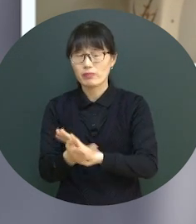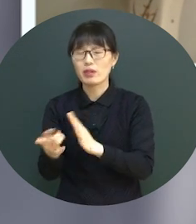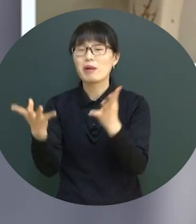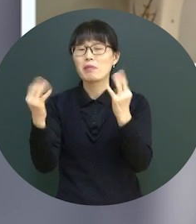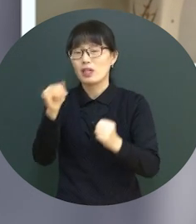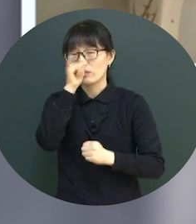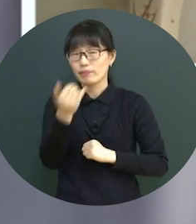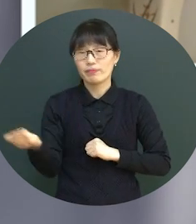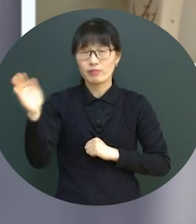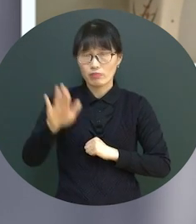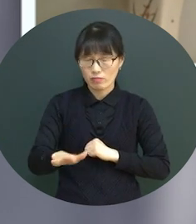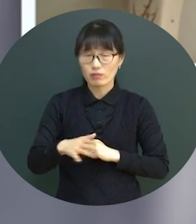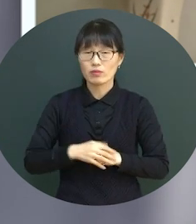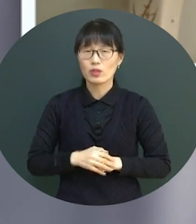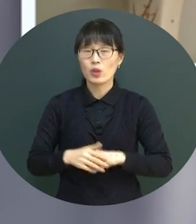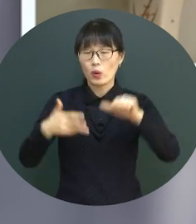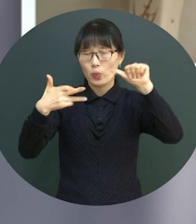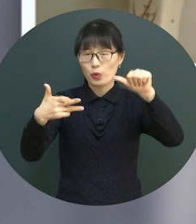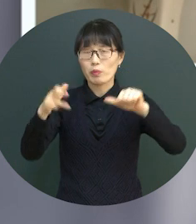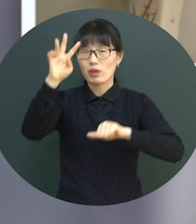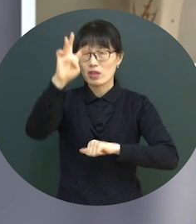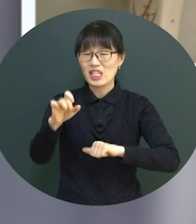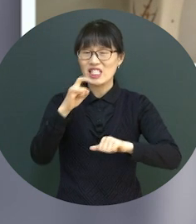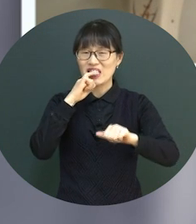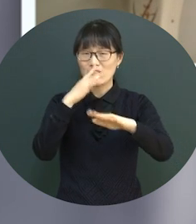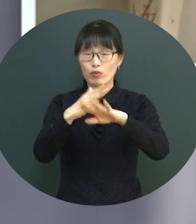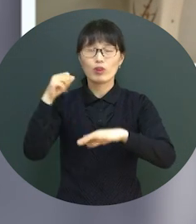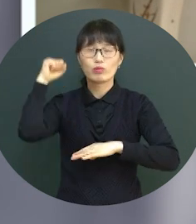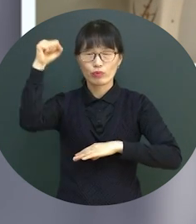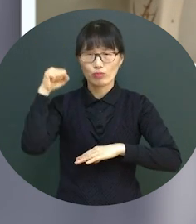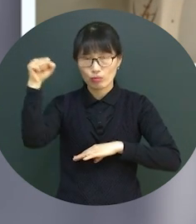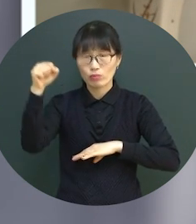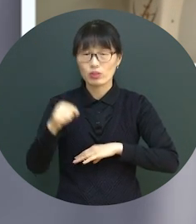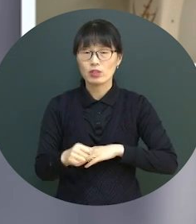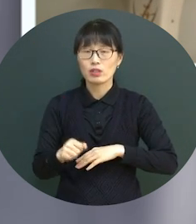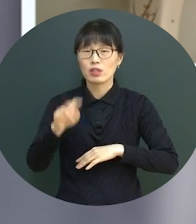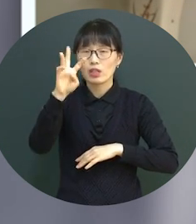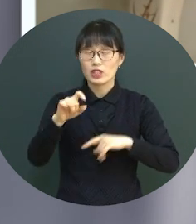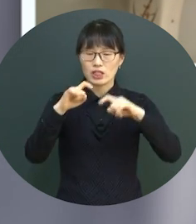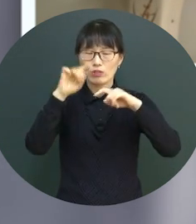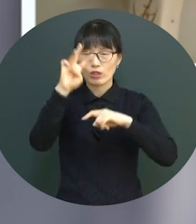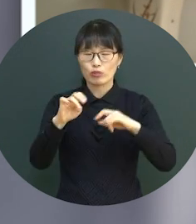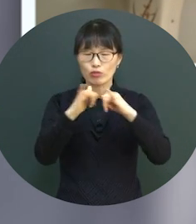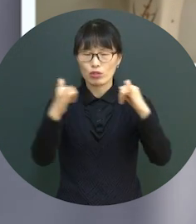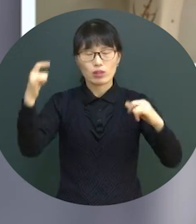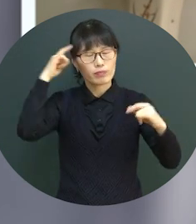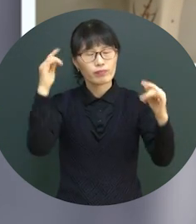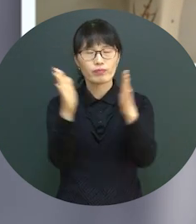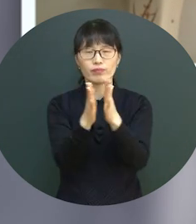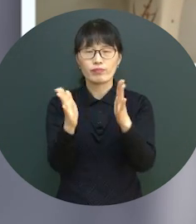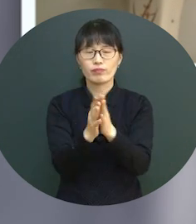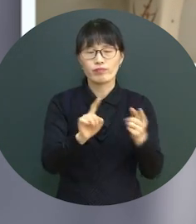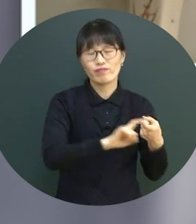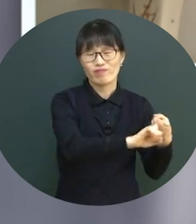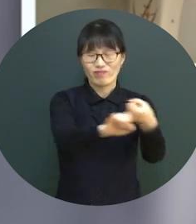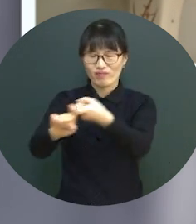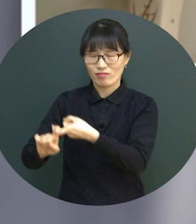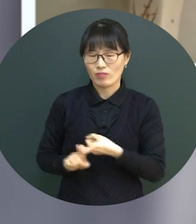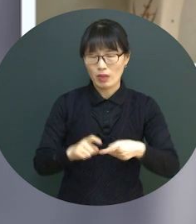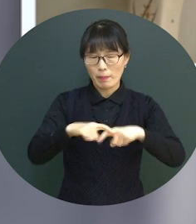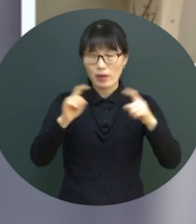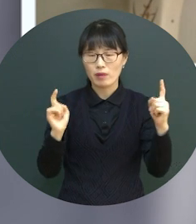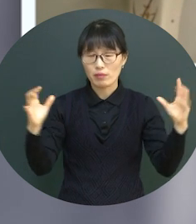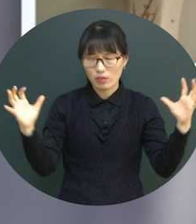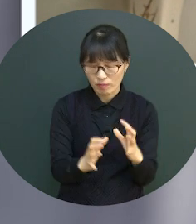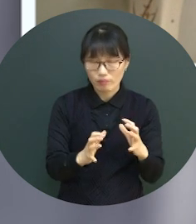경우가 많았는데 5.18 광주민주화운동은 시민 스스로 공동체 유지와